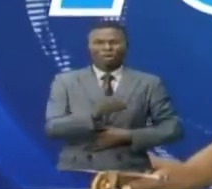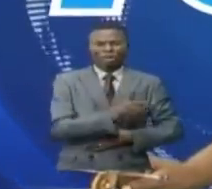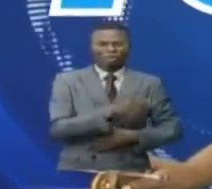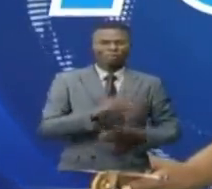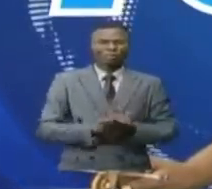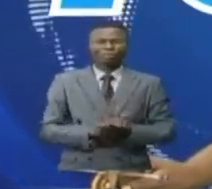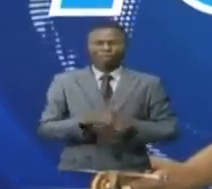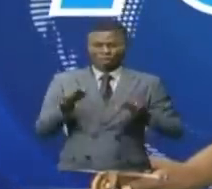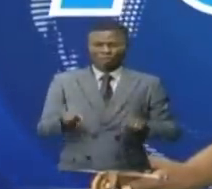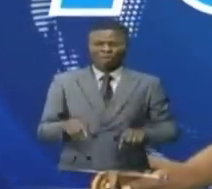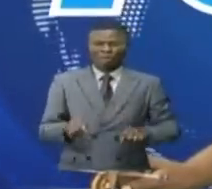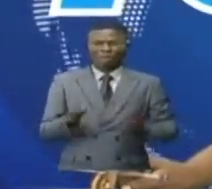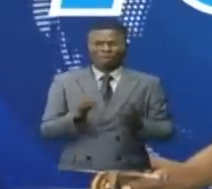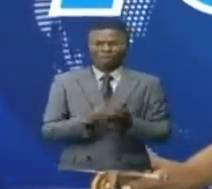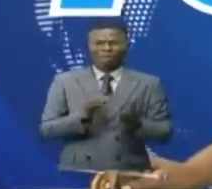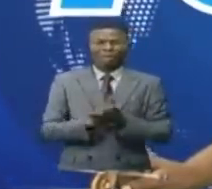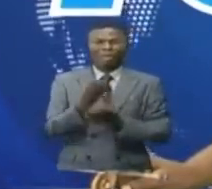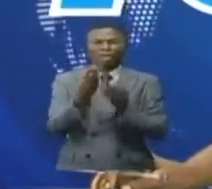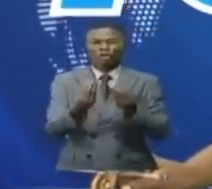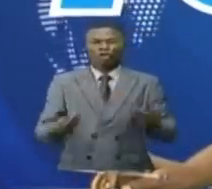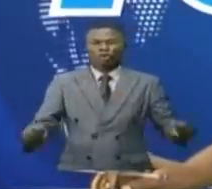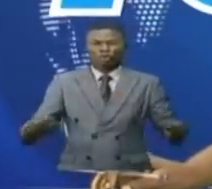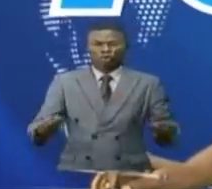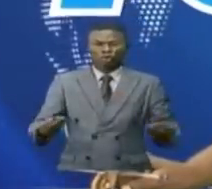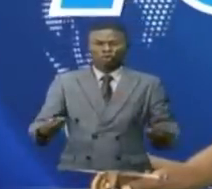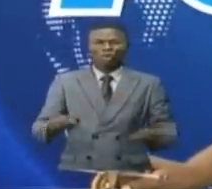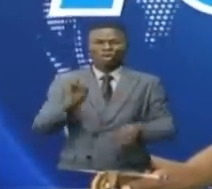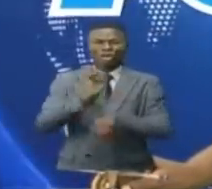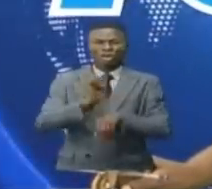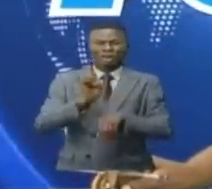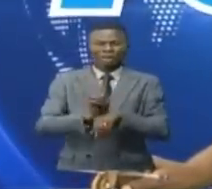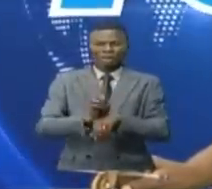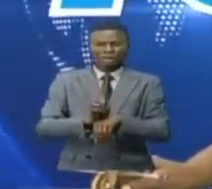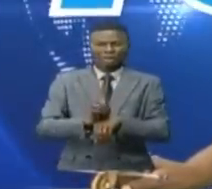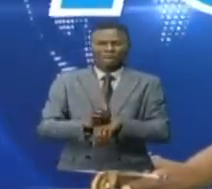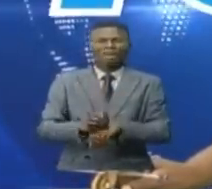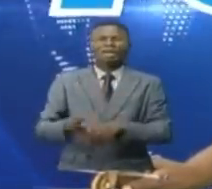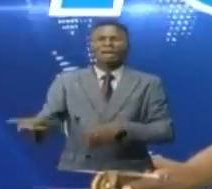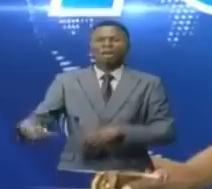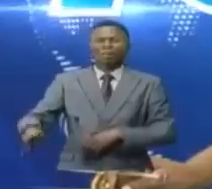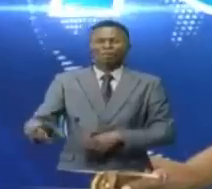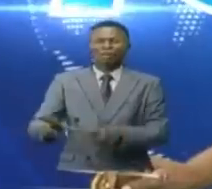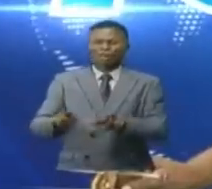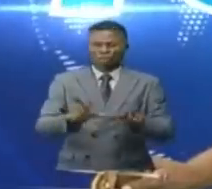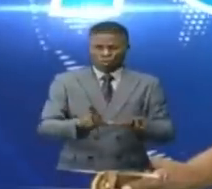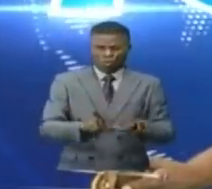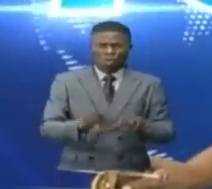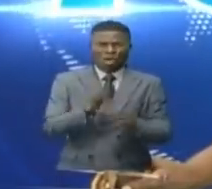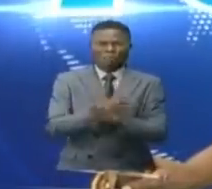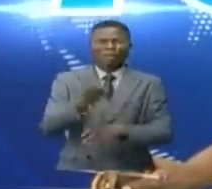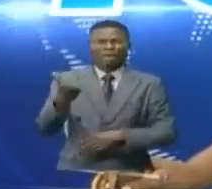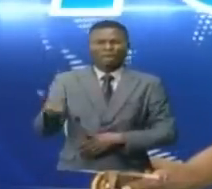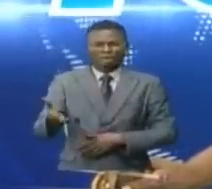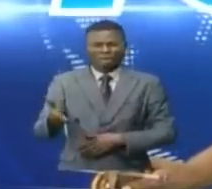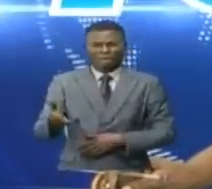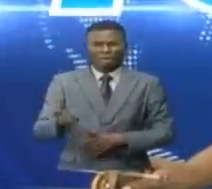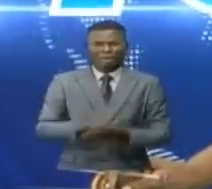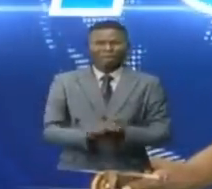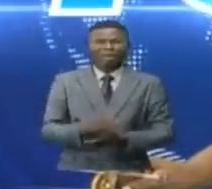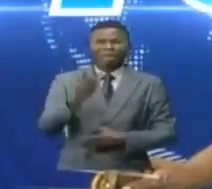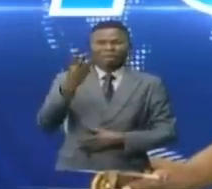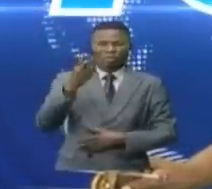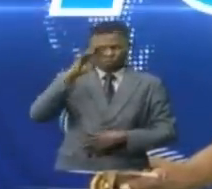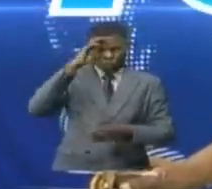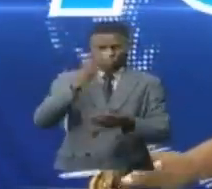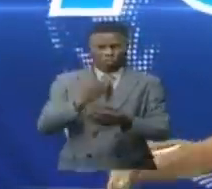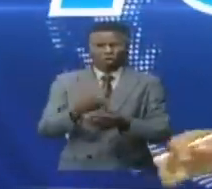Et puis, le fruit de la gestion orthodoxe de la province de Lualaba produit déjà ses effets. Trois jeeps destinés à la